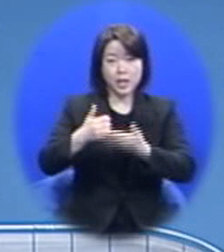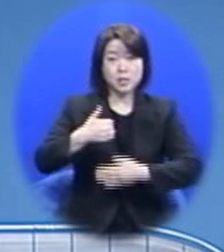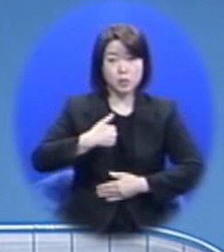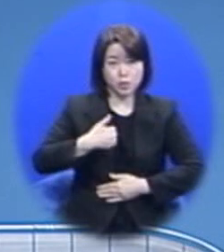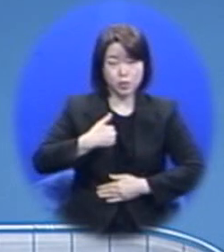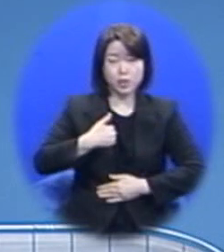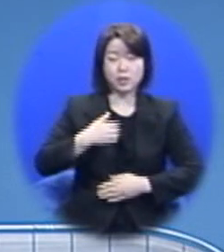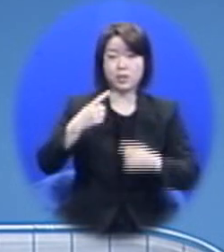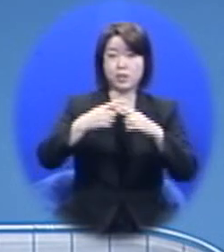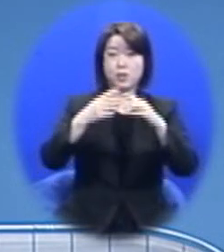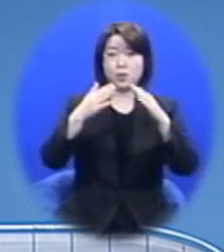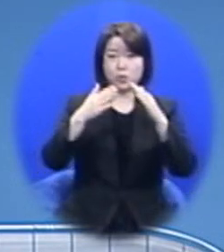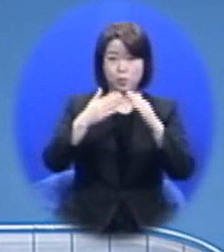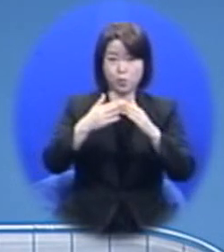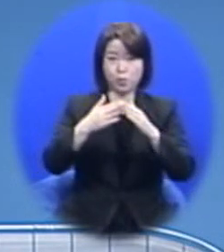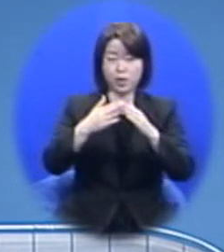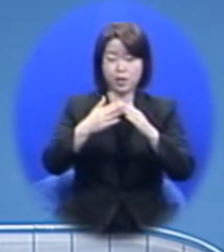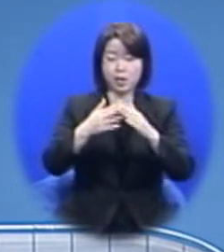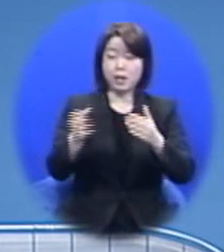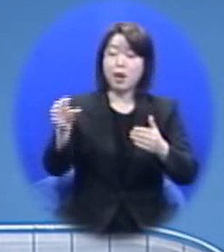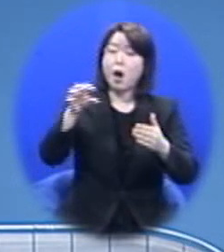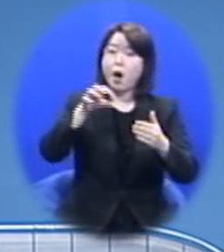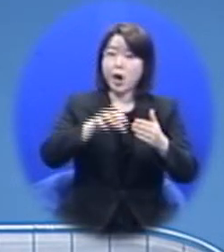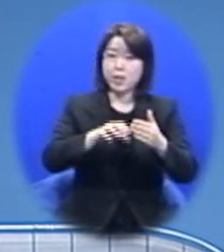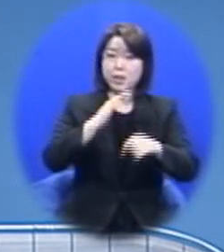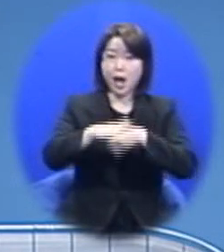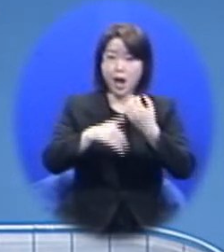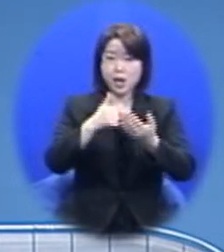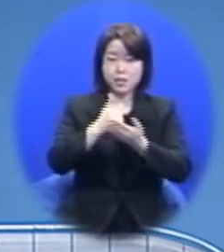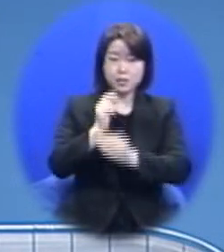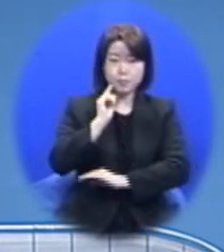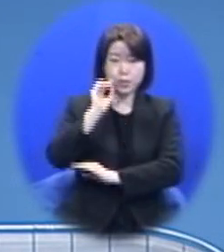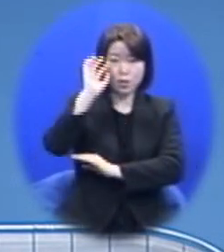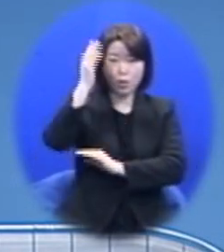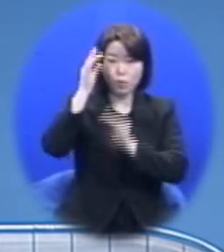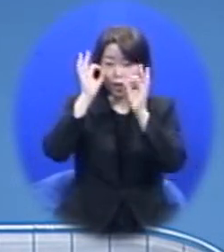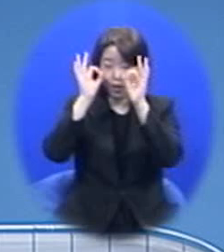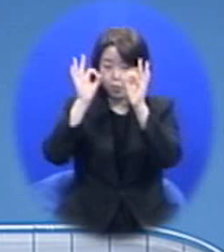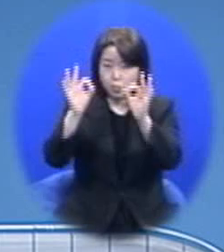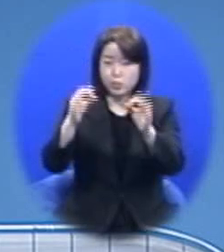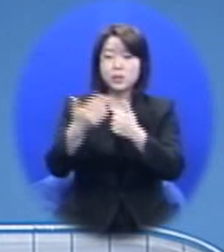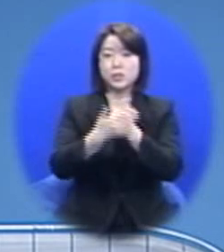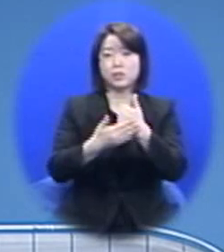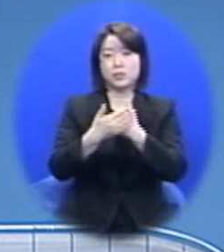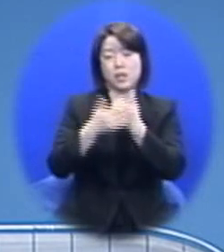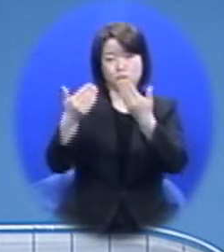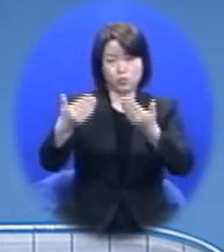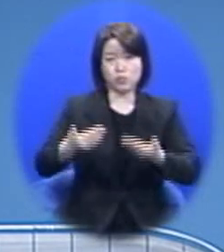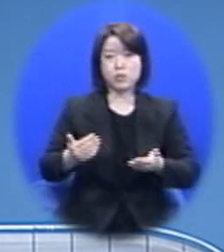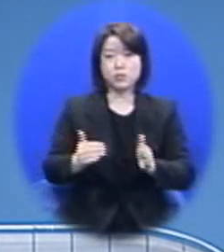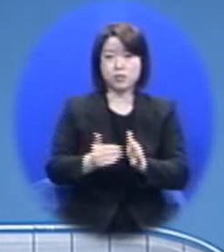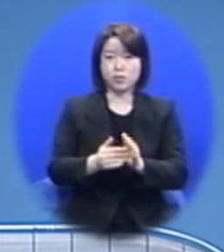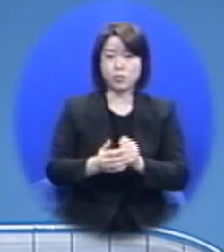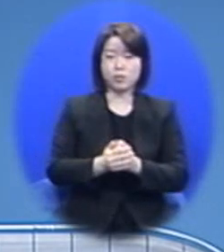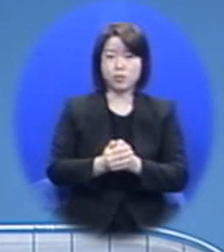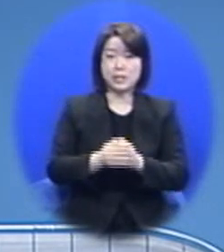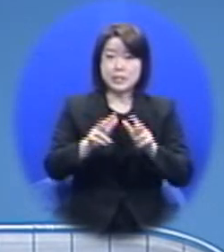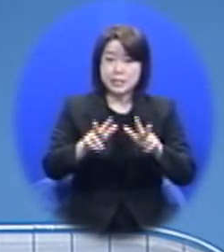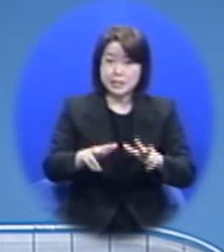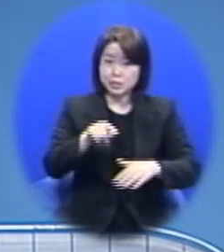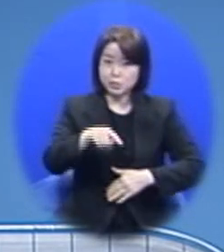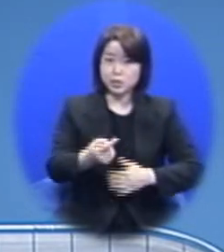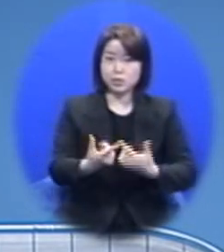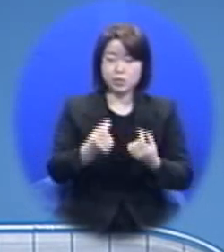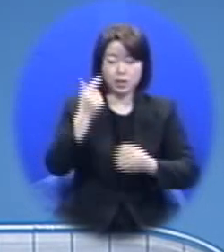교회에 담겨 있는 하나님의 영광을 보는 그런 은혜를 주셨습니다. 그리고 지금 이렇게 목사가